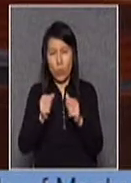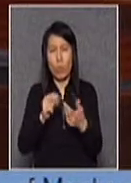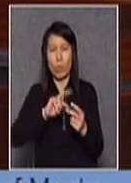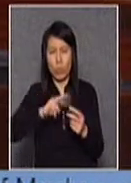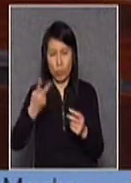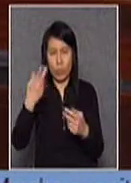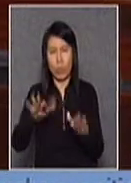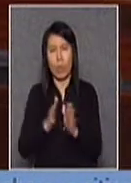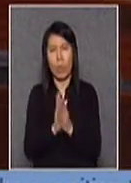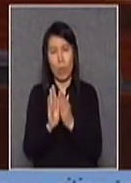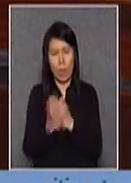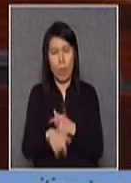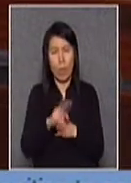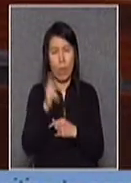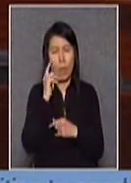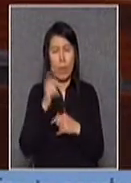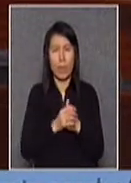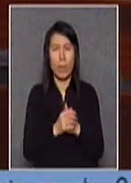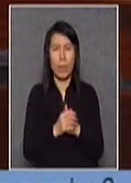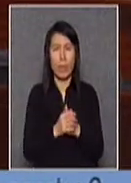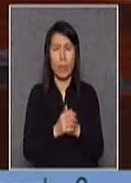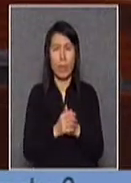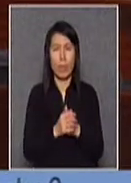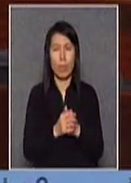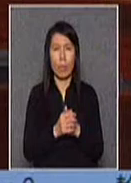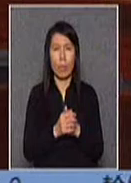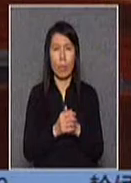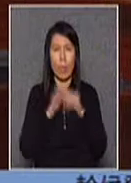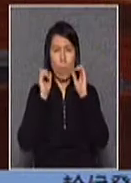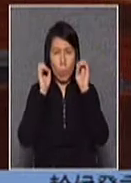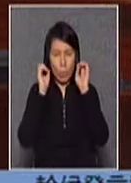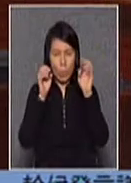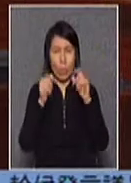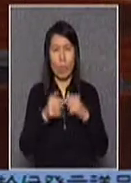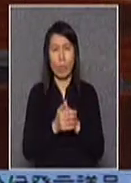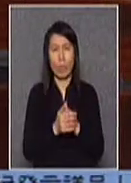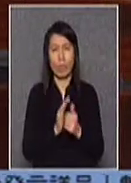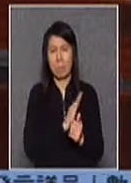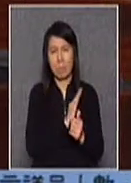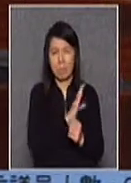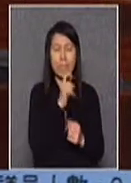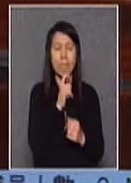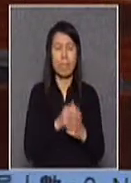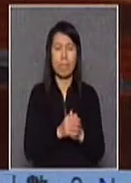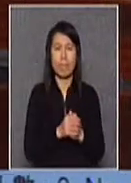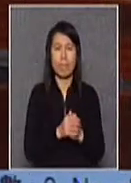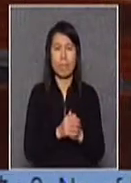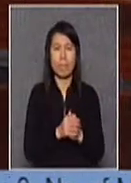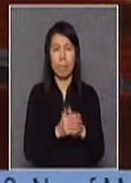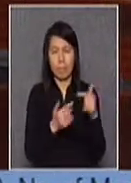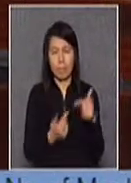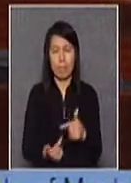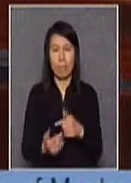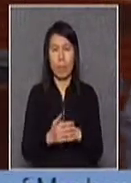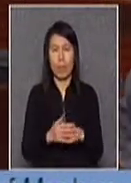現這個的報導方面的偏頗，即跟著南